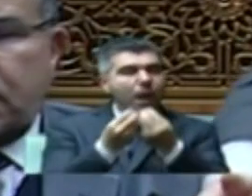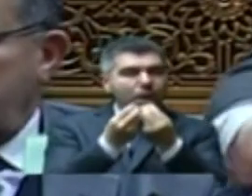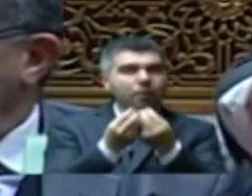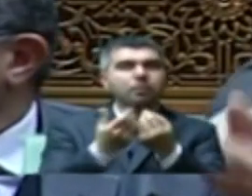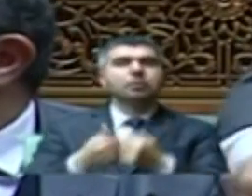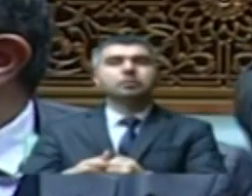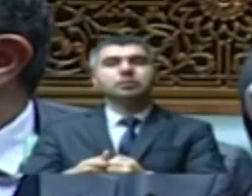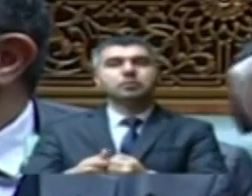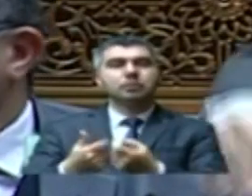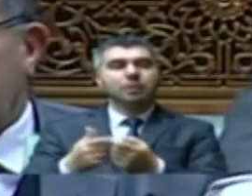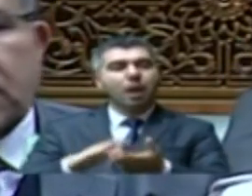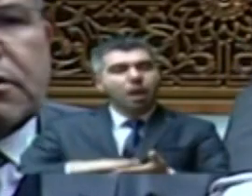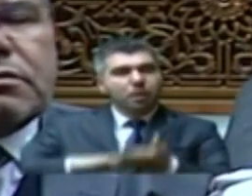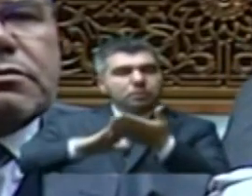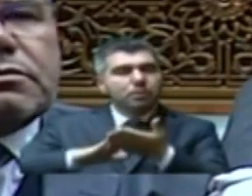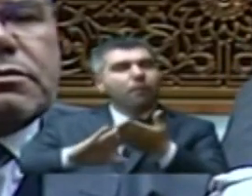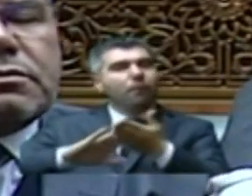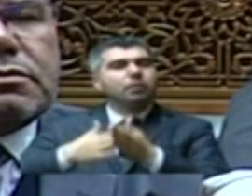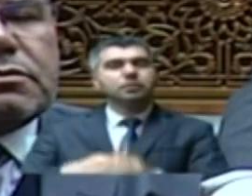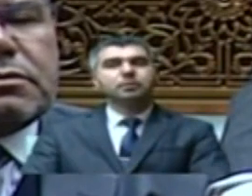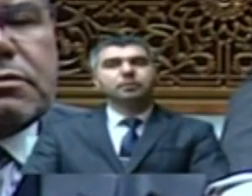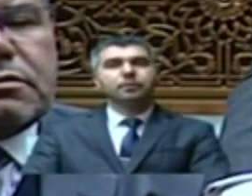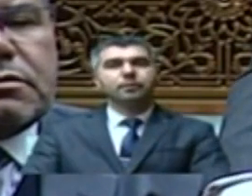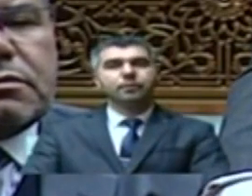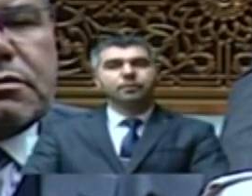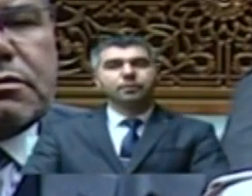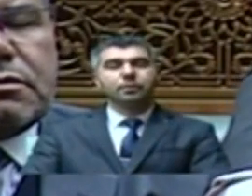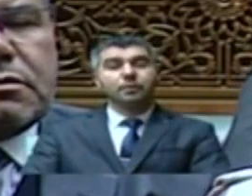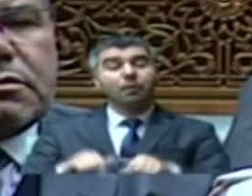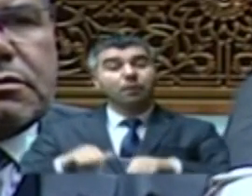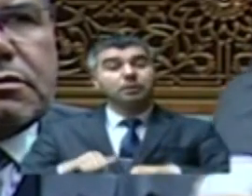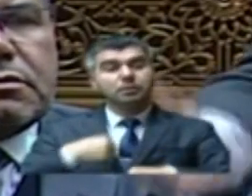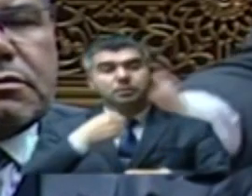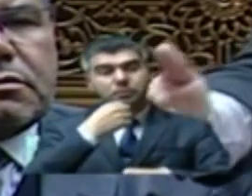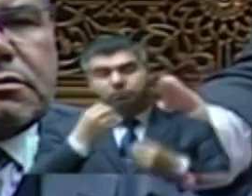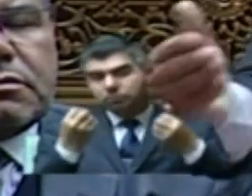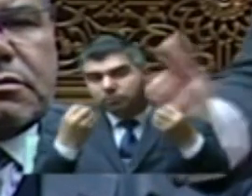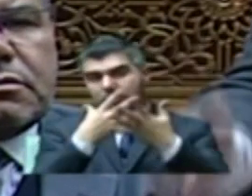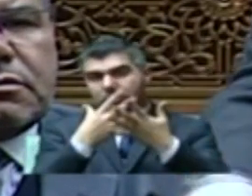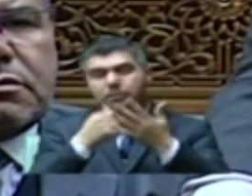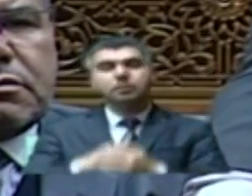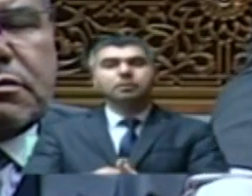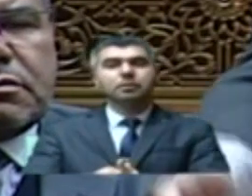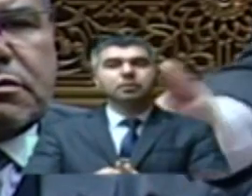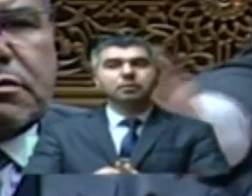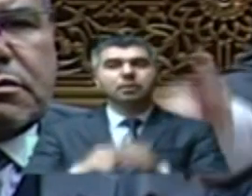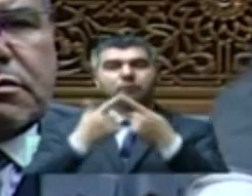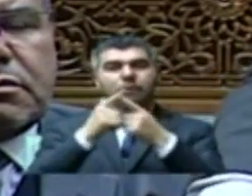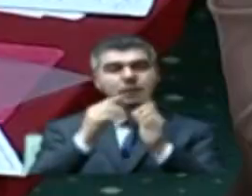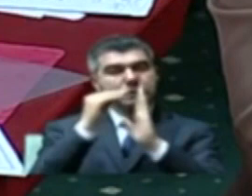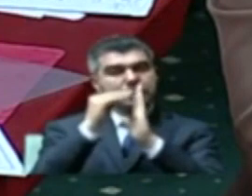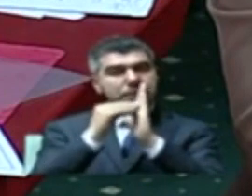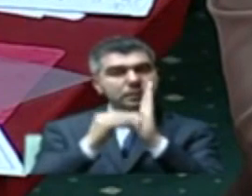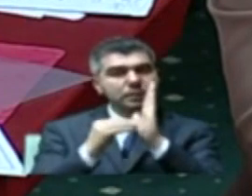يعني الارتقاء إلى آخره. لكن سيدة الوزيرة أثارنا ما هو متضمن في